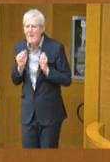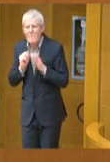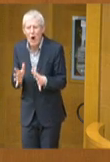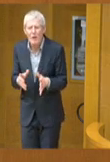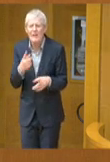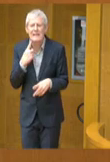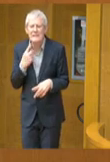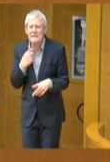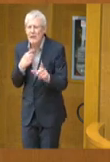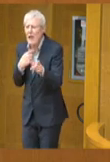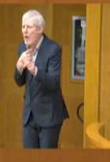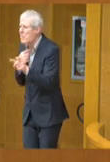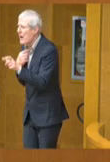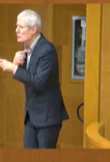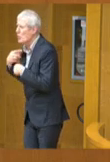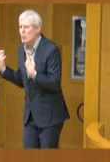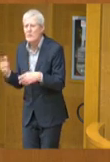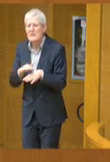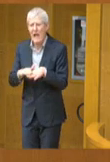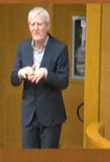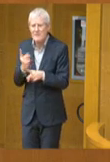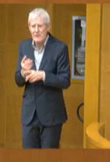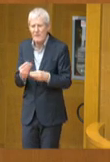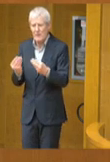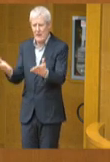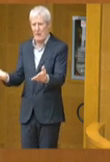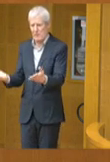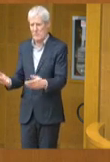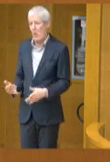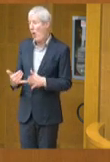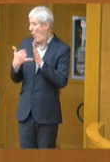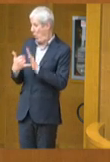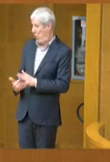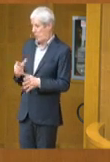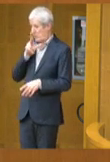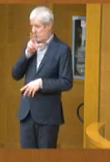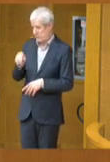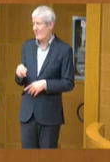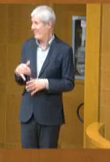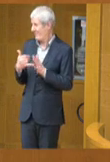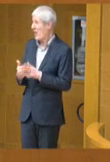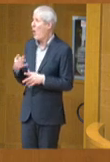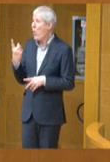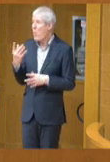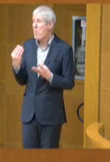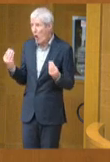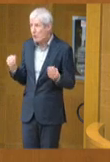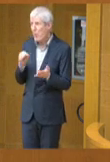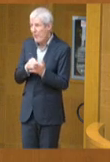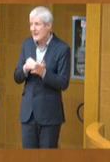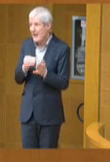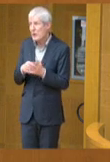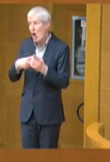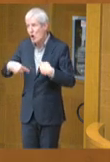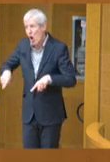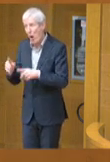delle persone che a questi servizi si rivolgono. Un ultimo accesso, e ho finito, qualcosa che è molto presente, di cui ci stiamo occupando